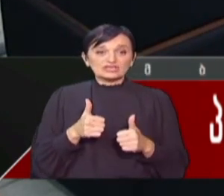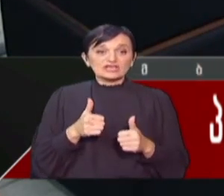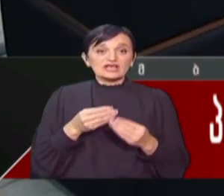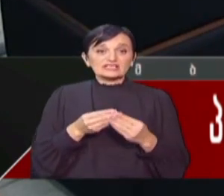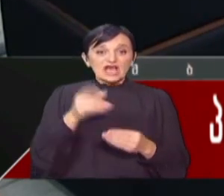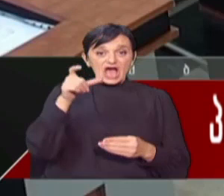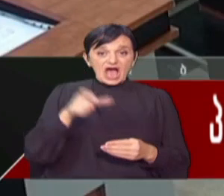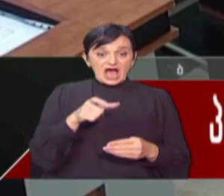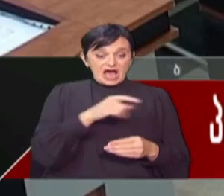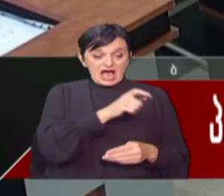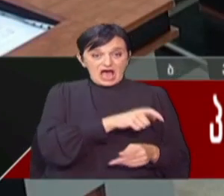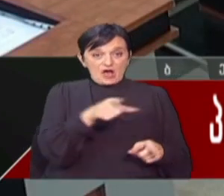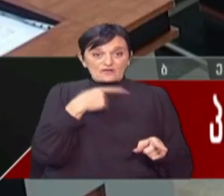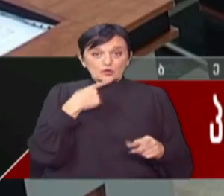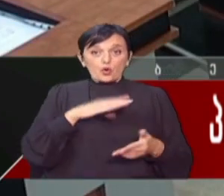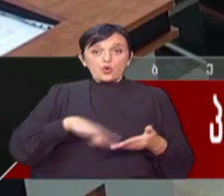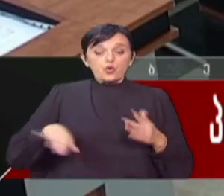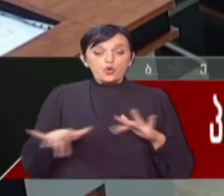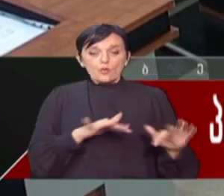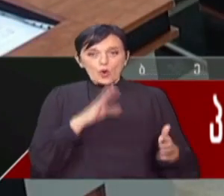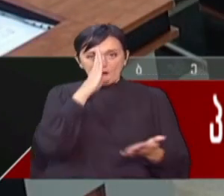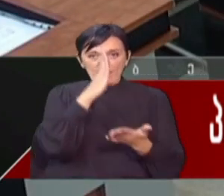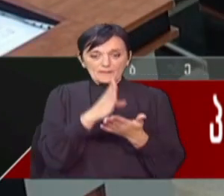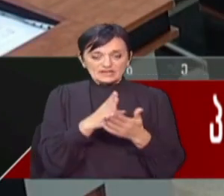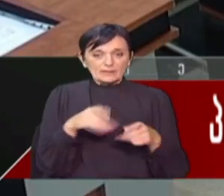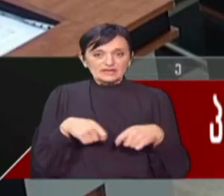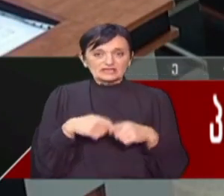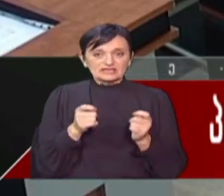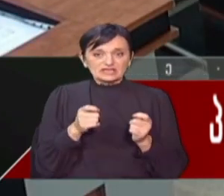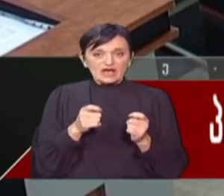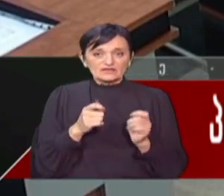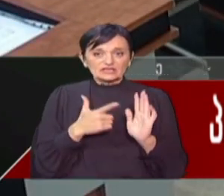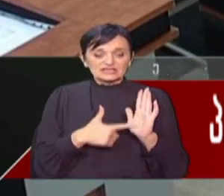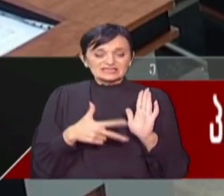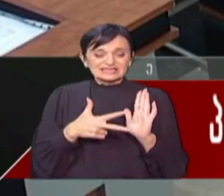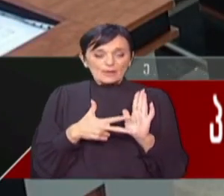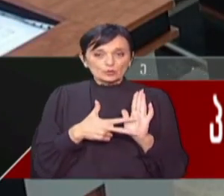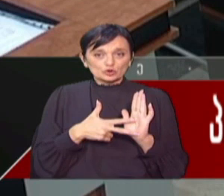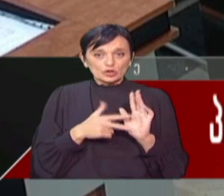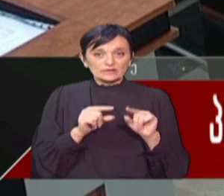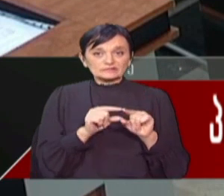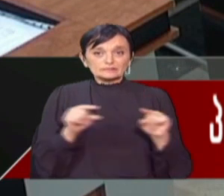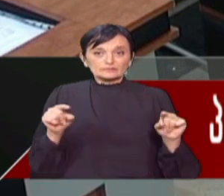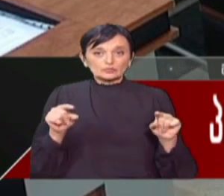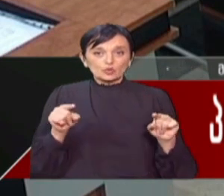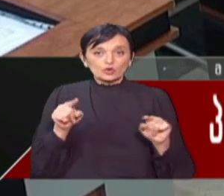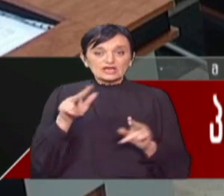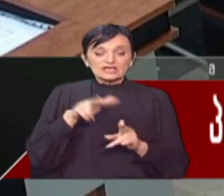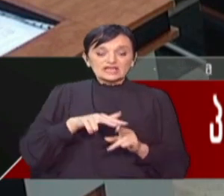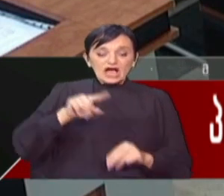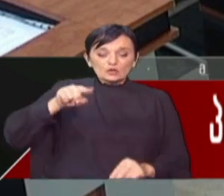წარდგინების ავტორები ამტკიცებენ. უმოქმედობით ის პირდაპირ დაარღვევდა 78 მუხლით მასზე